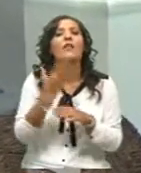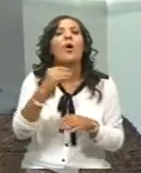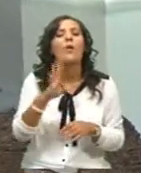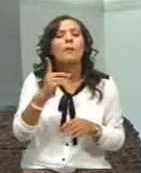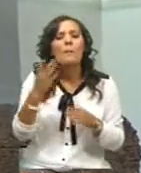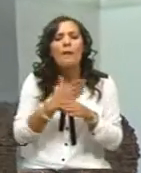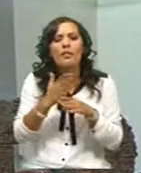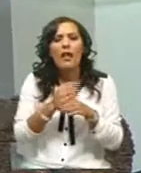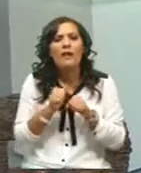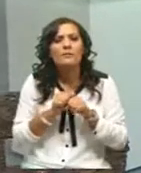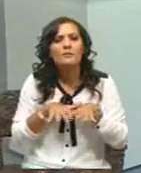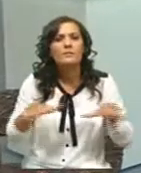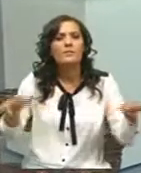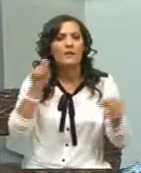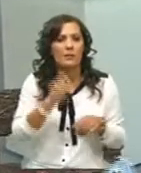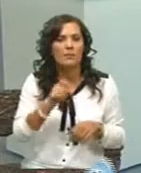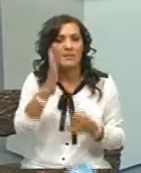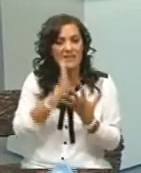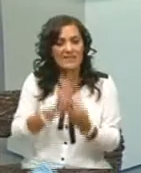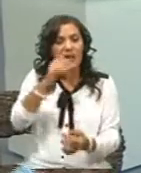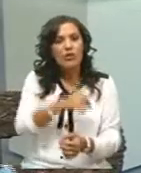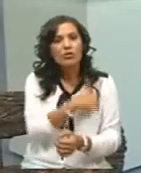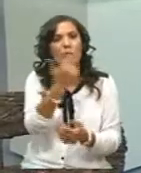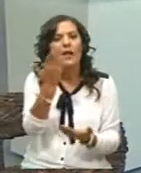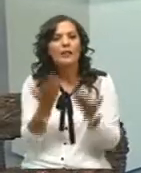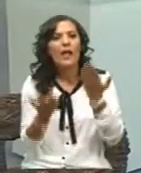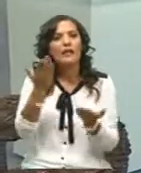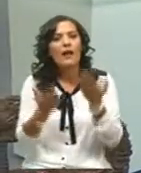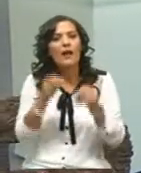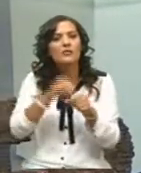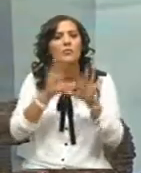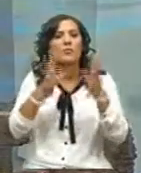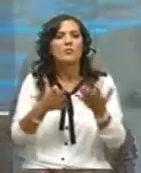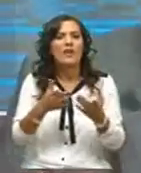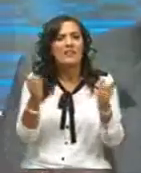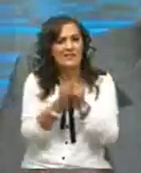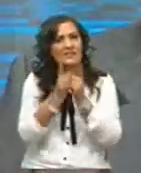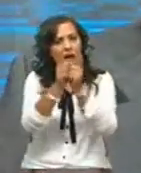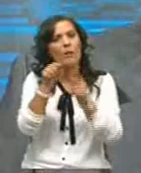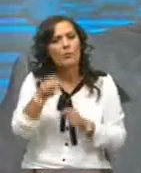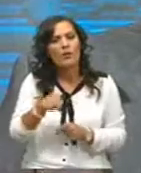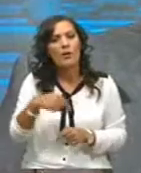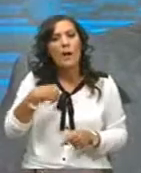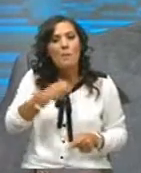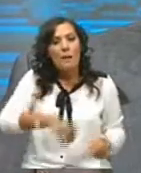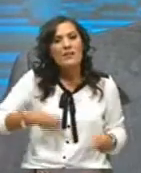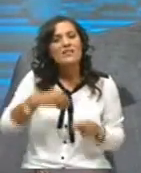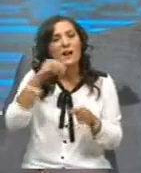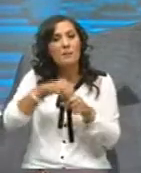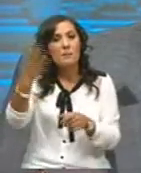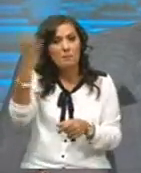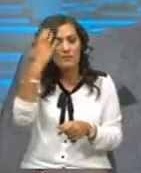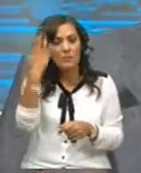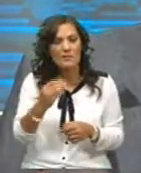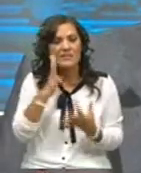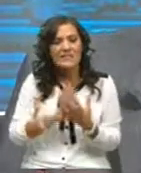maddeler saldım ve insanın normal dengesini bozar özetle bu bağışıklık sistemi başta olmak üzere